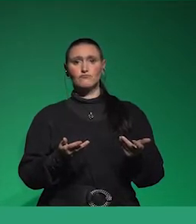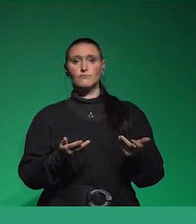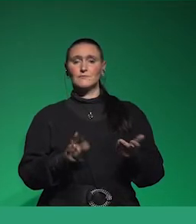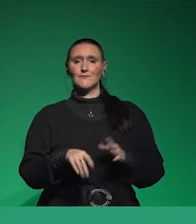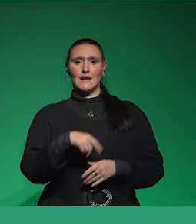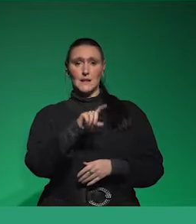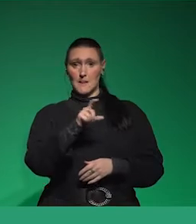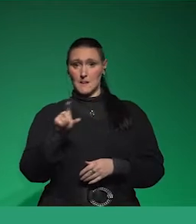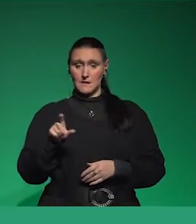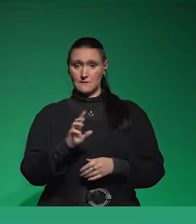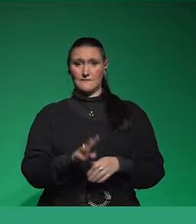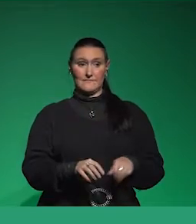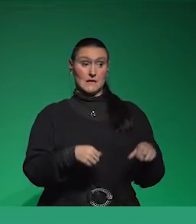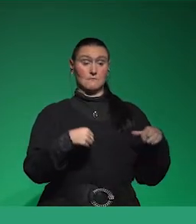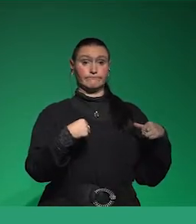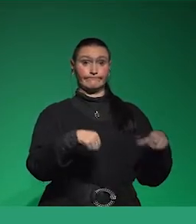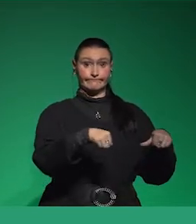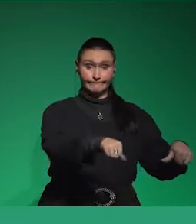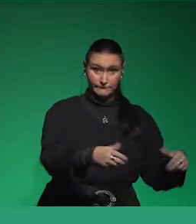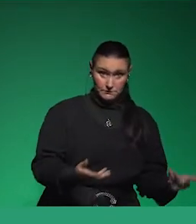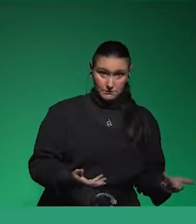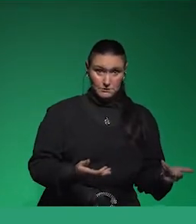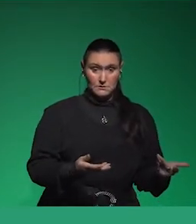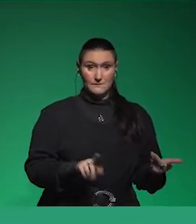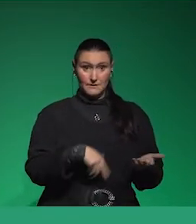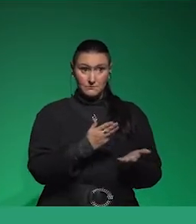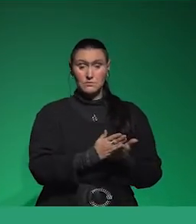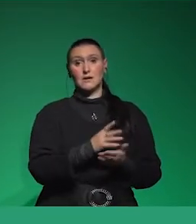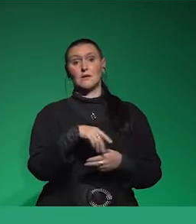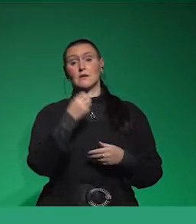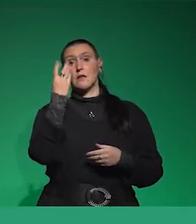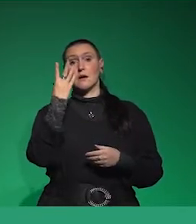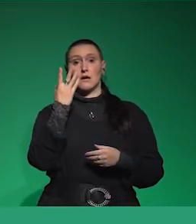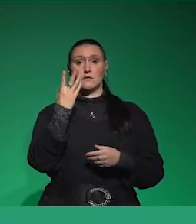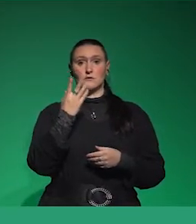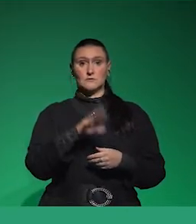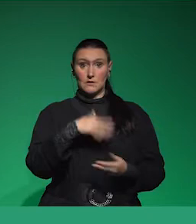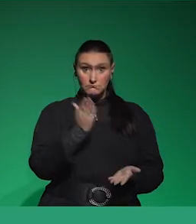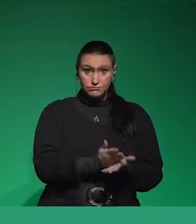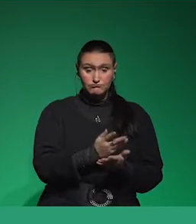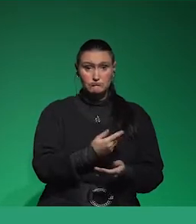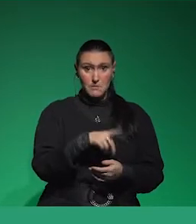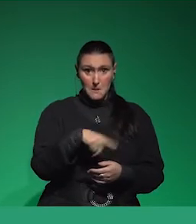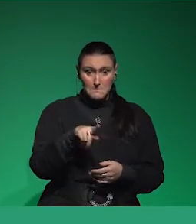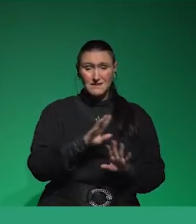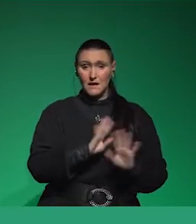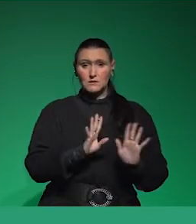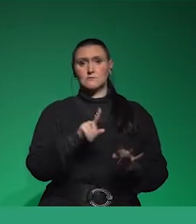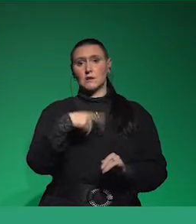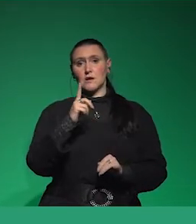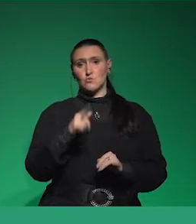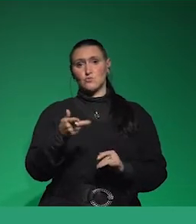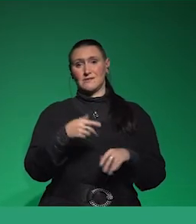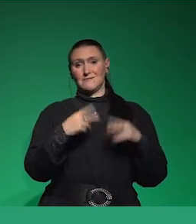nach der Pflanzung ist einfach zu beachten, dass natürlich auch danach noch viel Arbeit anfällt und danach braucht man ebenso viel